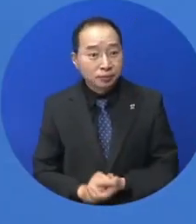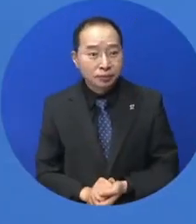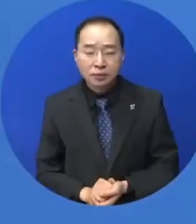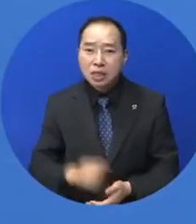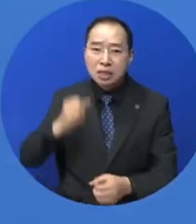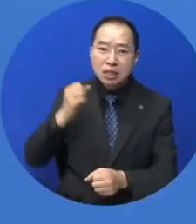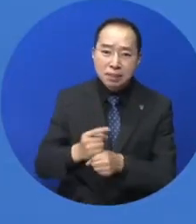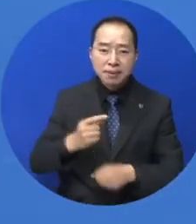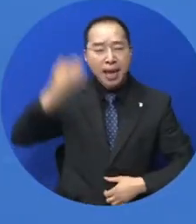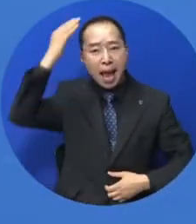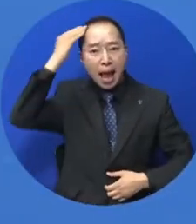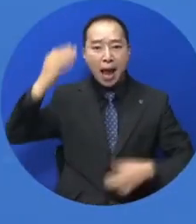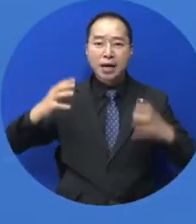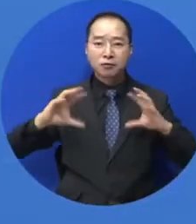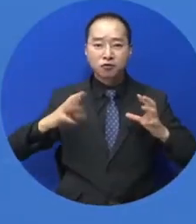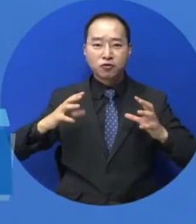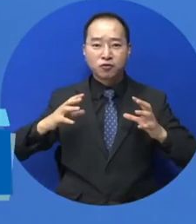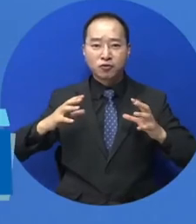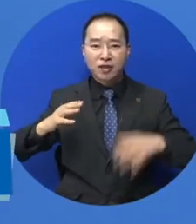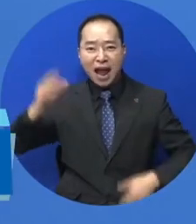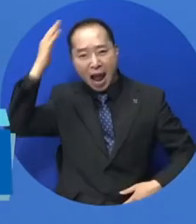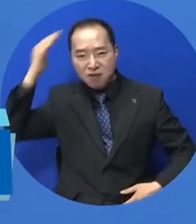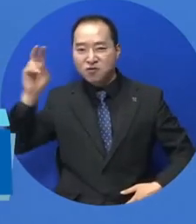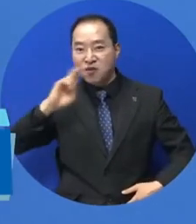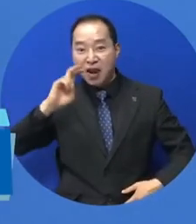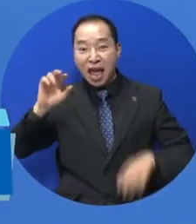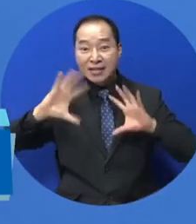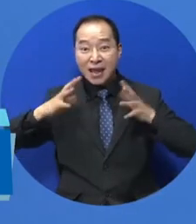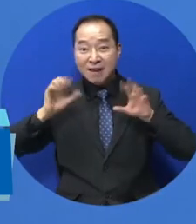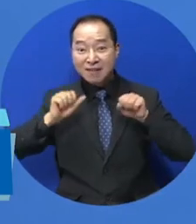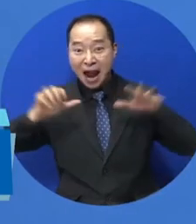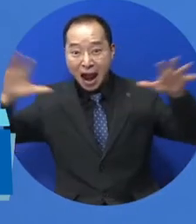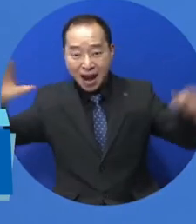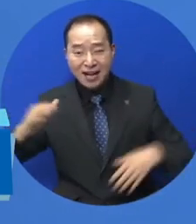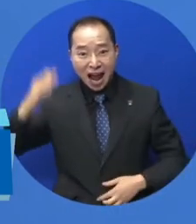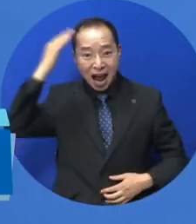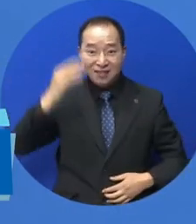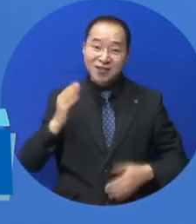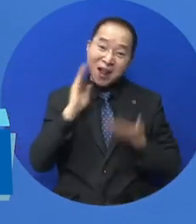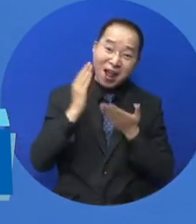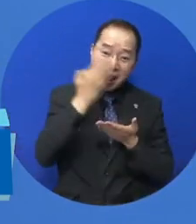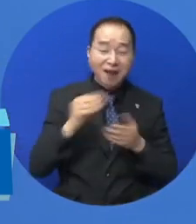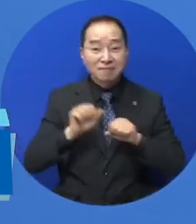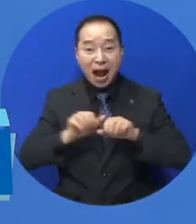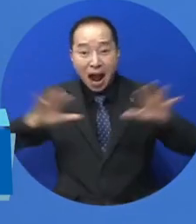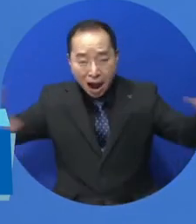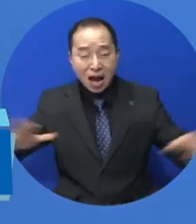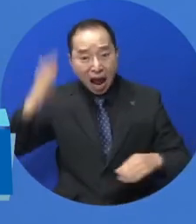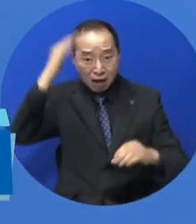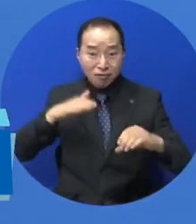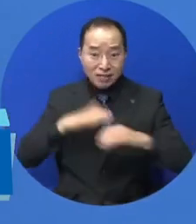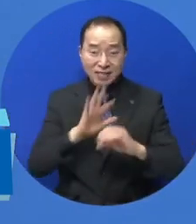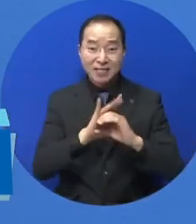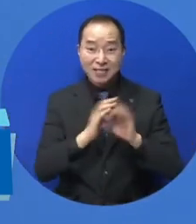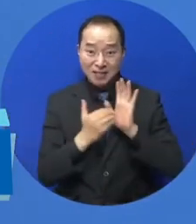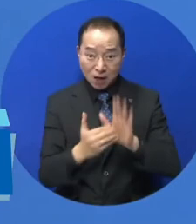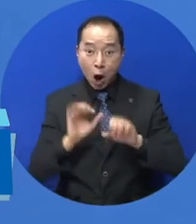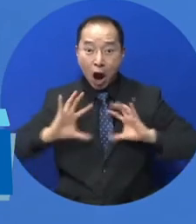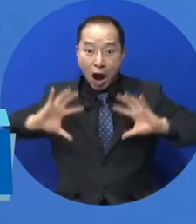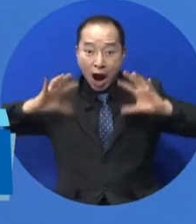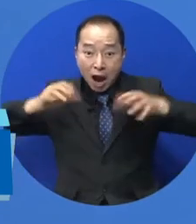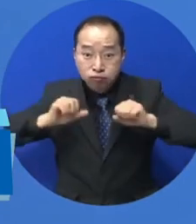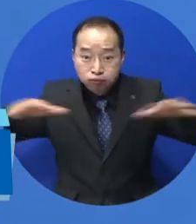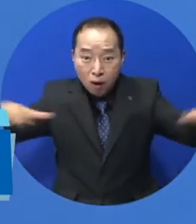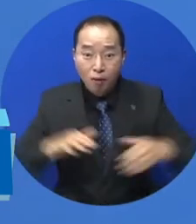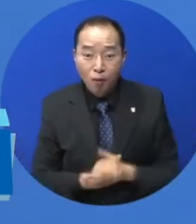지금 이미 대한민국은 K-POP에서 시작해서 K-뷰티 그리고 K-방역으로 이어지는